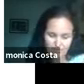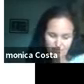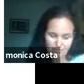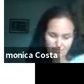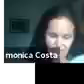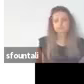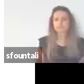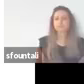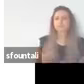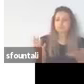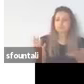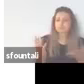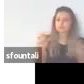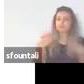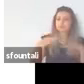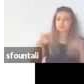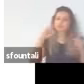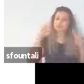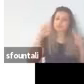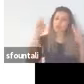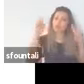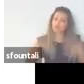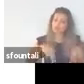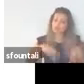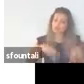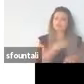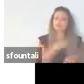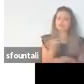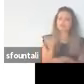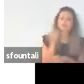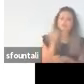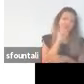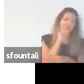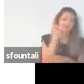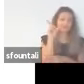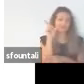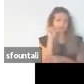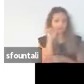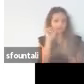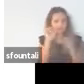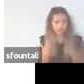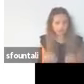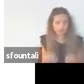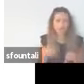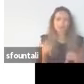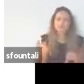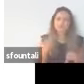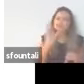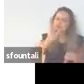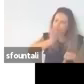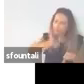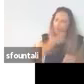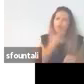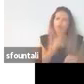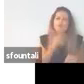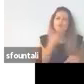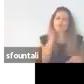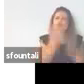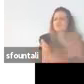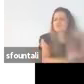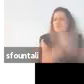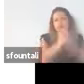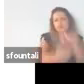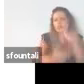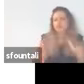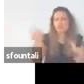Αναγνωρίζω καταρχάς ότι όλοι και όλες είναι εκτεθειμένοι και εκτεθειμένες στον κίνδυνο βιασμού. Στο πλαίσιο αυτής της εκστρατείας σε